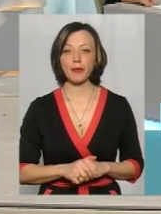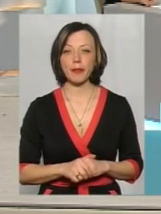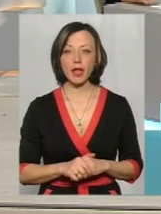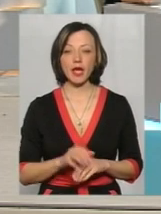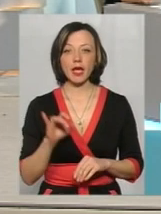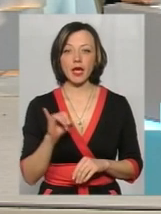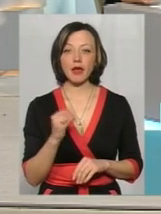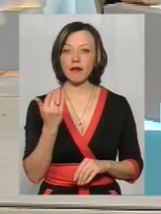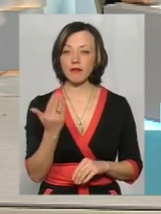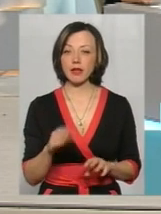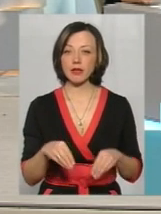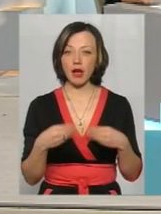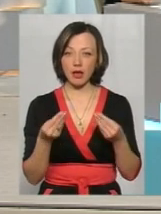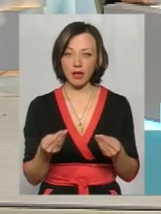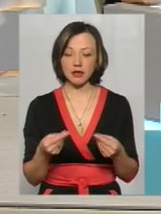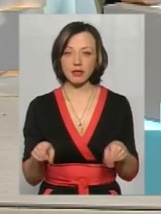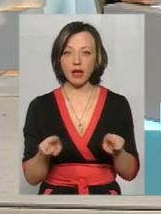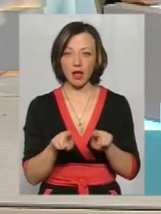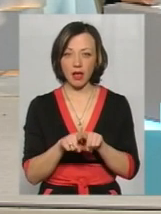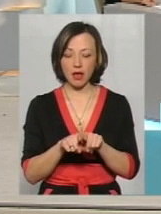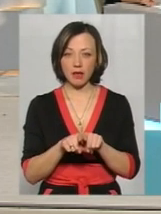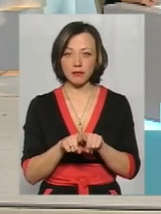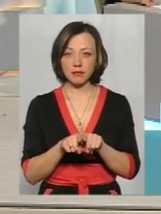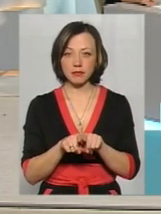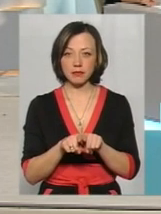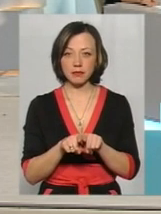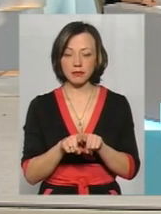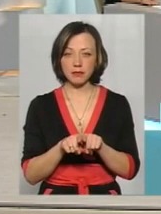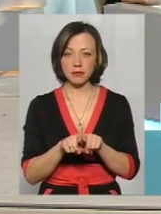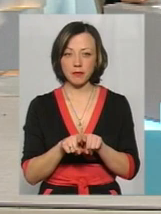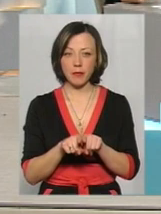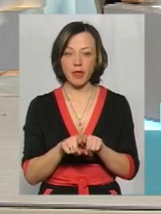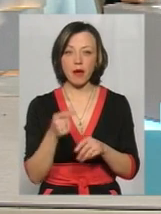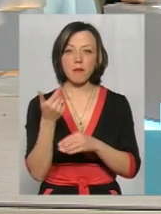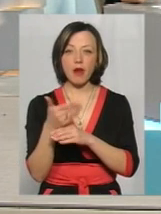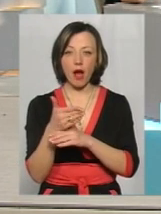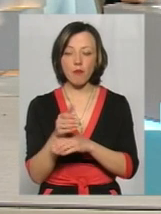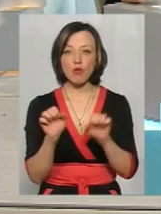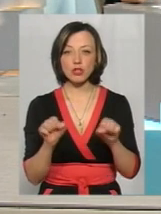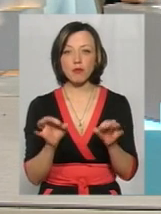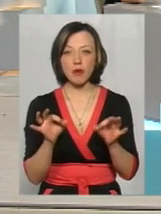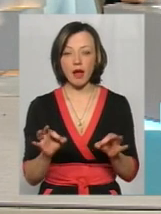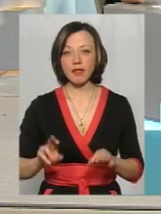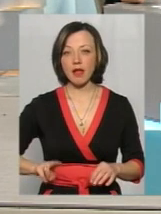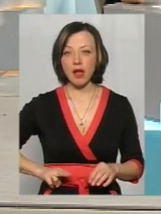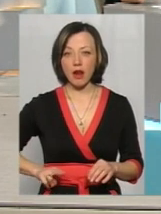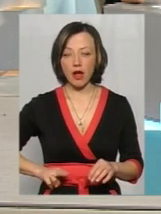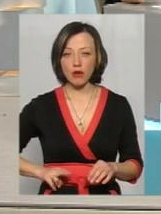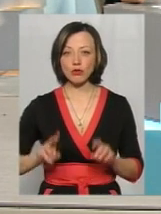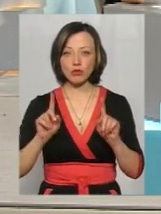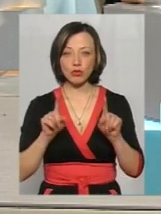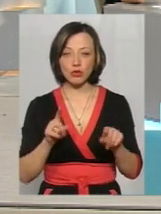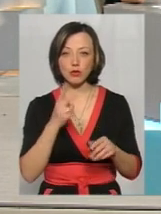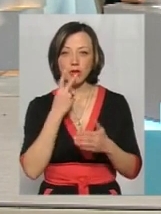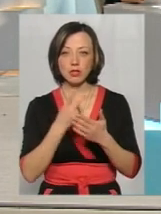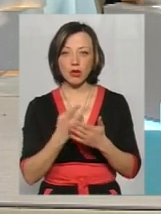І ви даєте, значить, таке, ну, відносно прапора, можливо, і це правильно. Але, може, директор щось в цьому теж